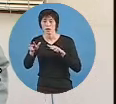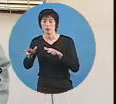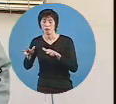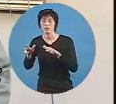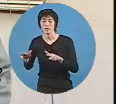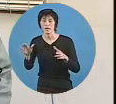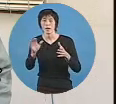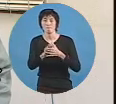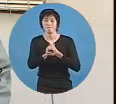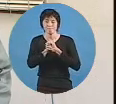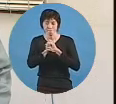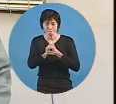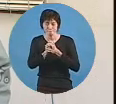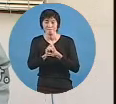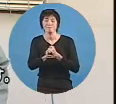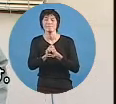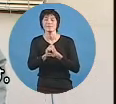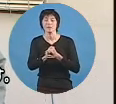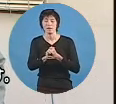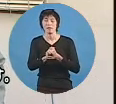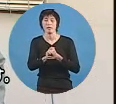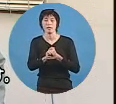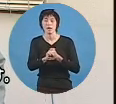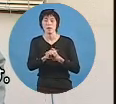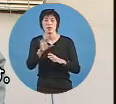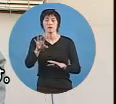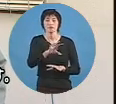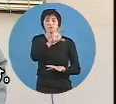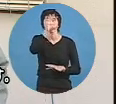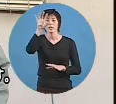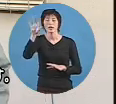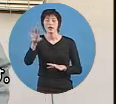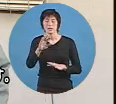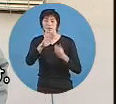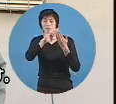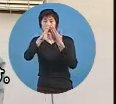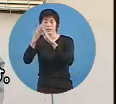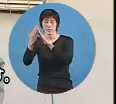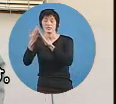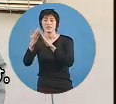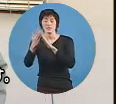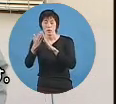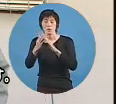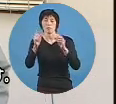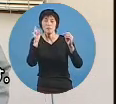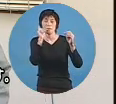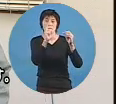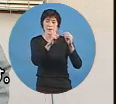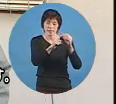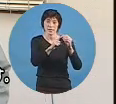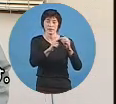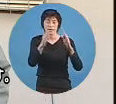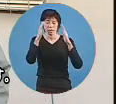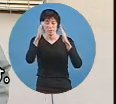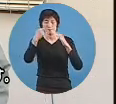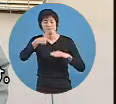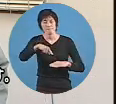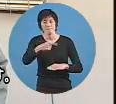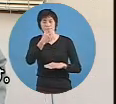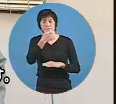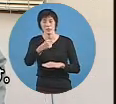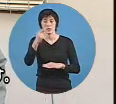のパートナーシップによりまして、循環型社会、環境に優しい街づくりという観点